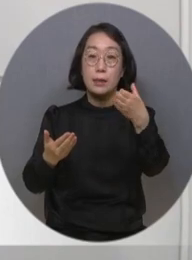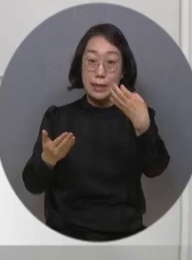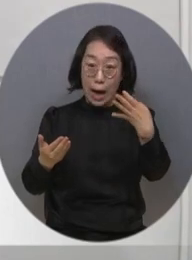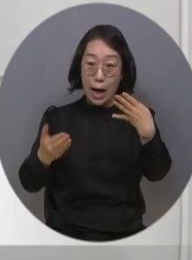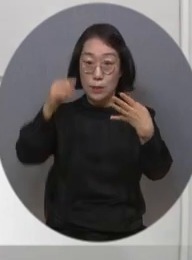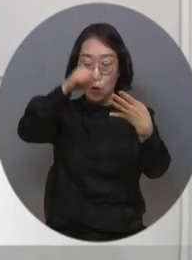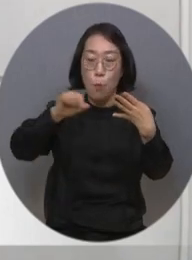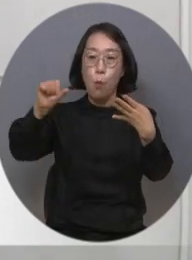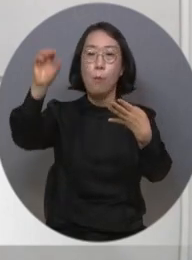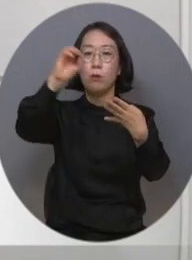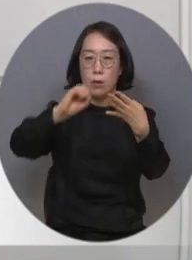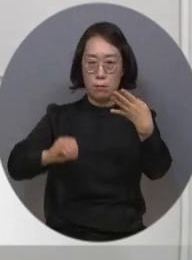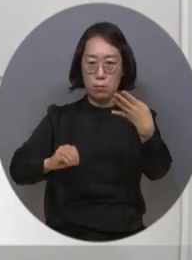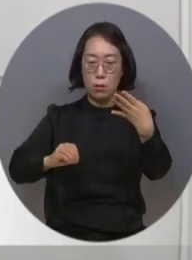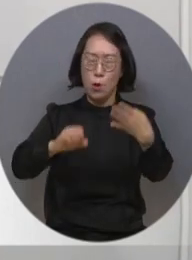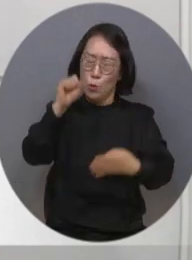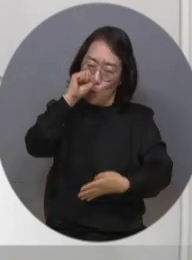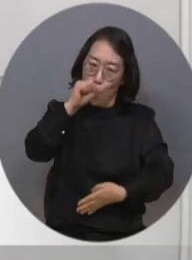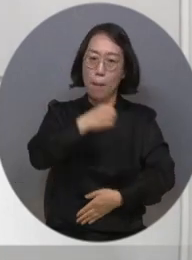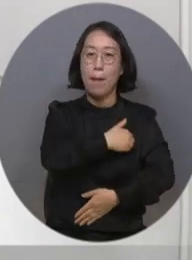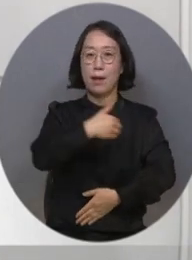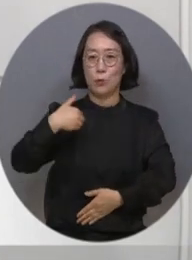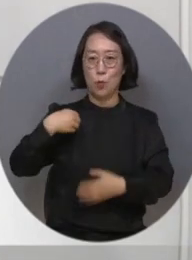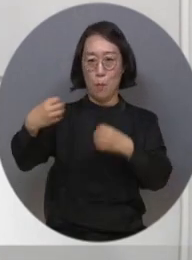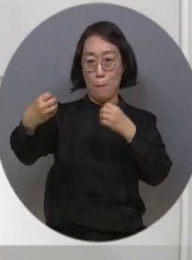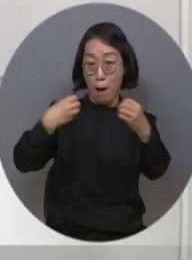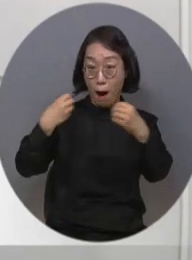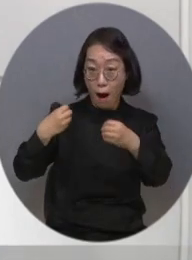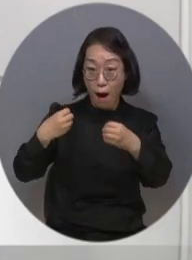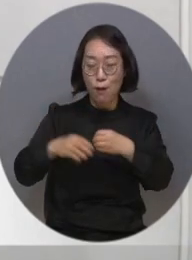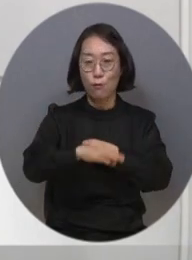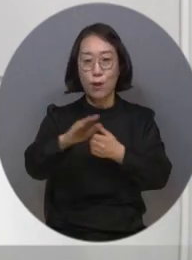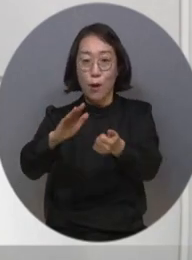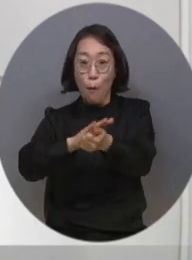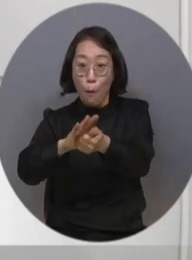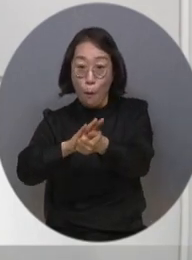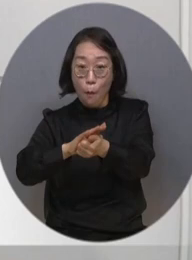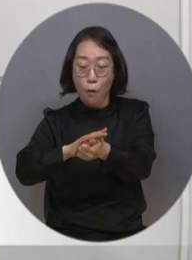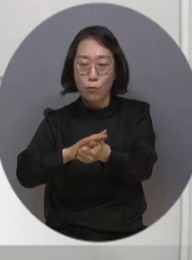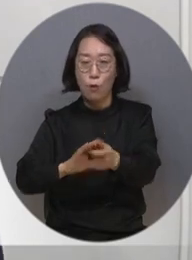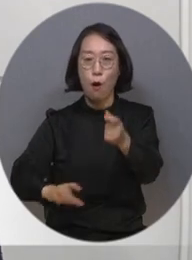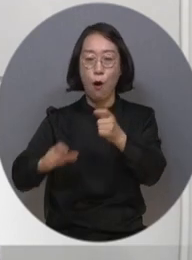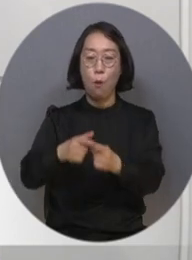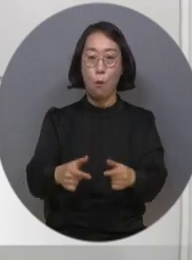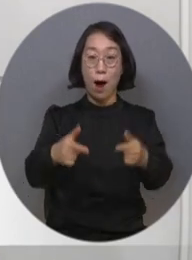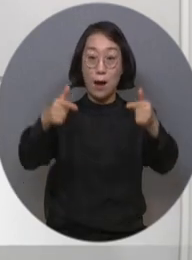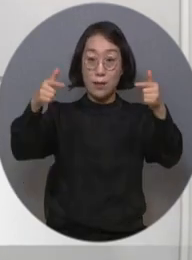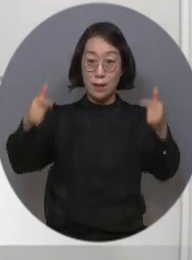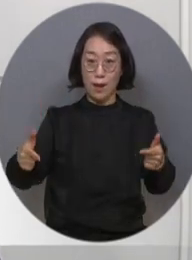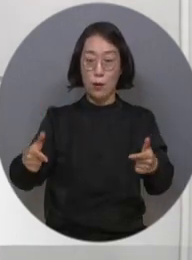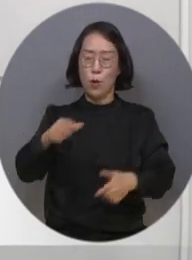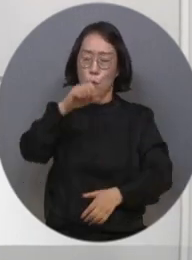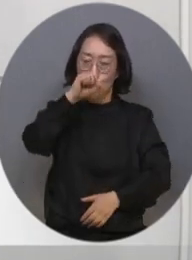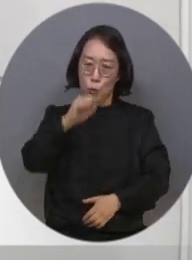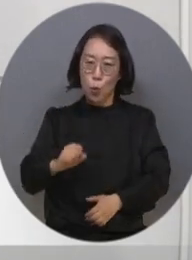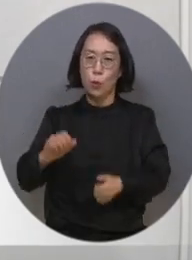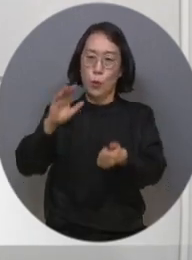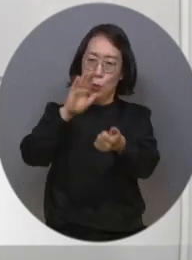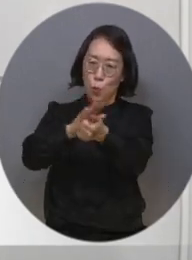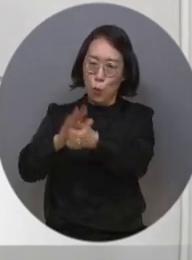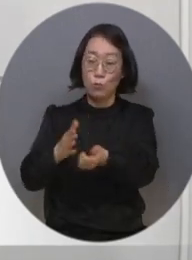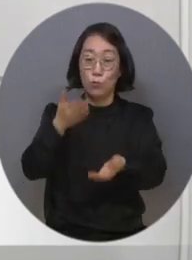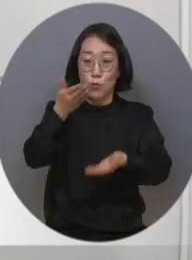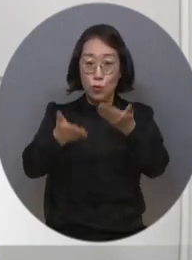94.5%의 만족도를 나타내고 있습니다. 저희들이 제공하는 프로그램을 앞으로 더 확대하고 더 질 높은 프로그램을